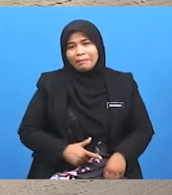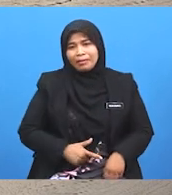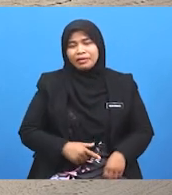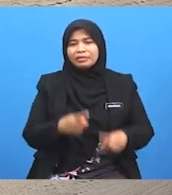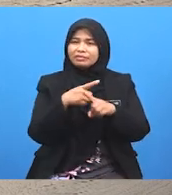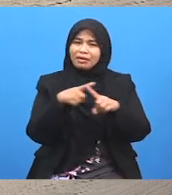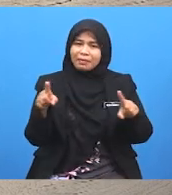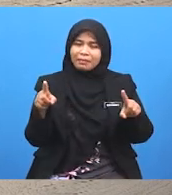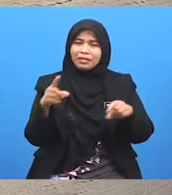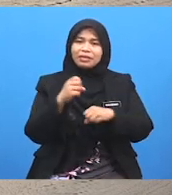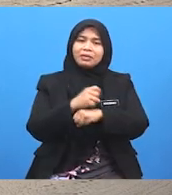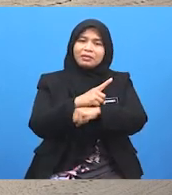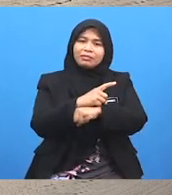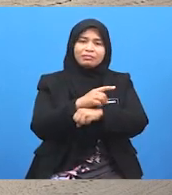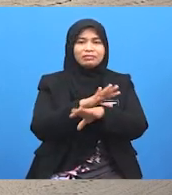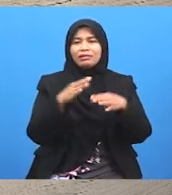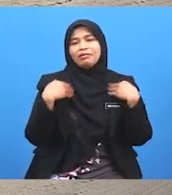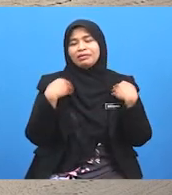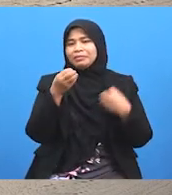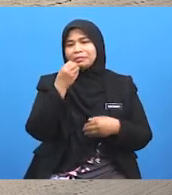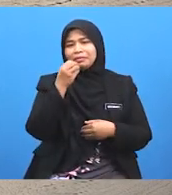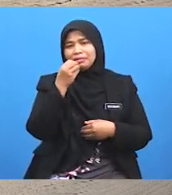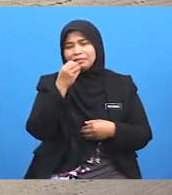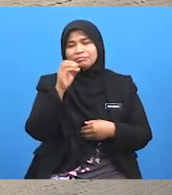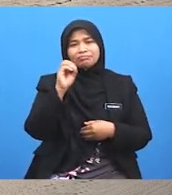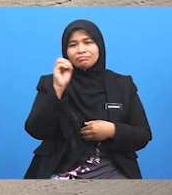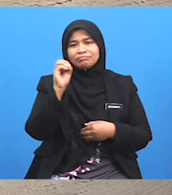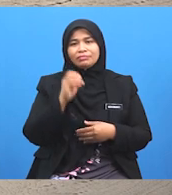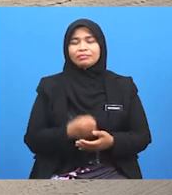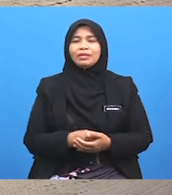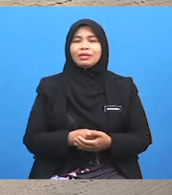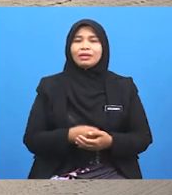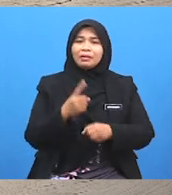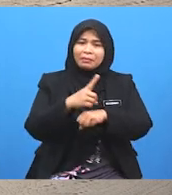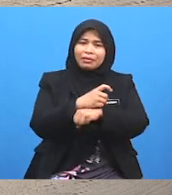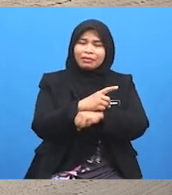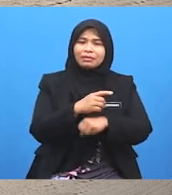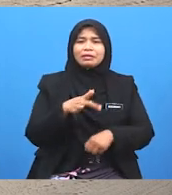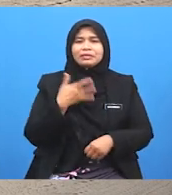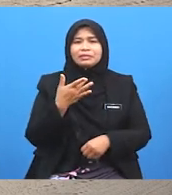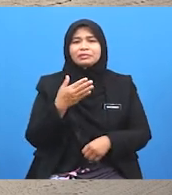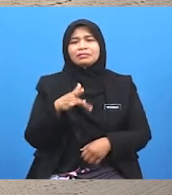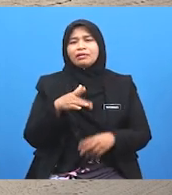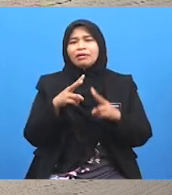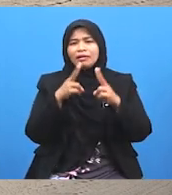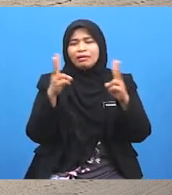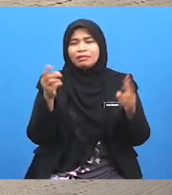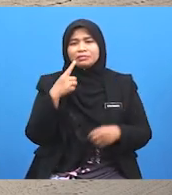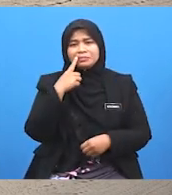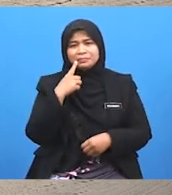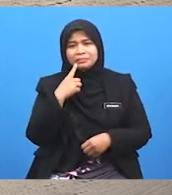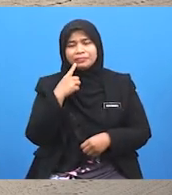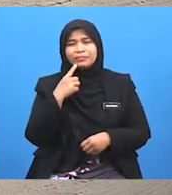Tetapi belalang tidak mempunyai bekalan makanan. Belalang berasa sangat sedih.